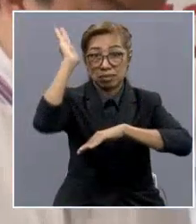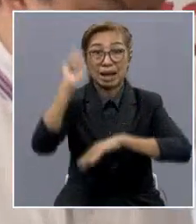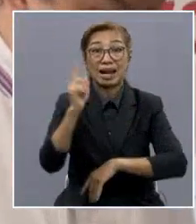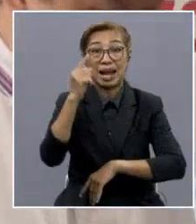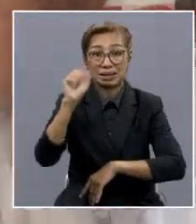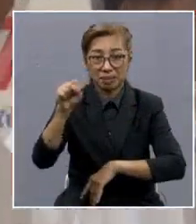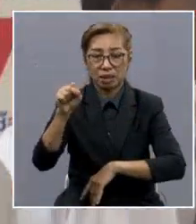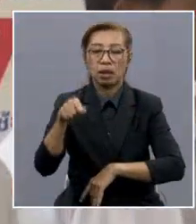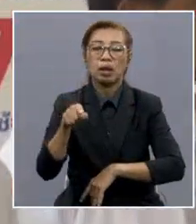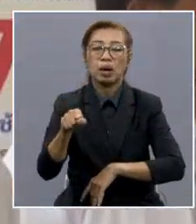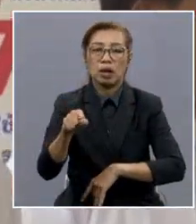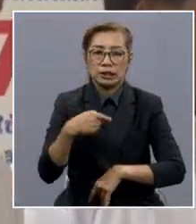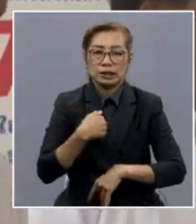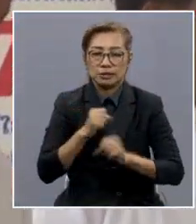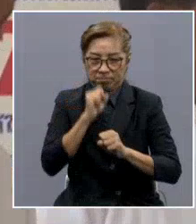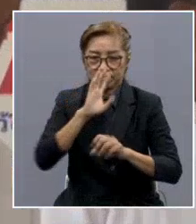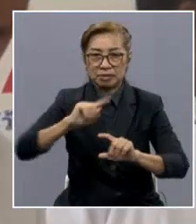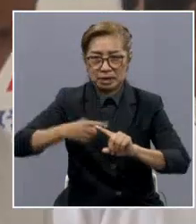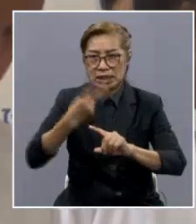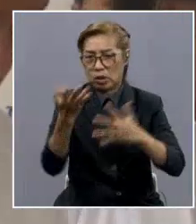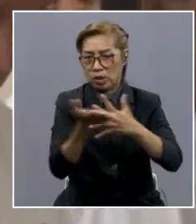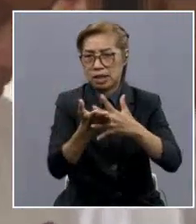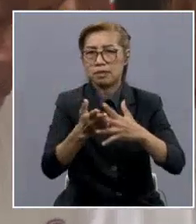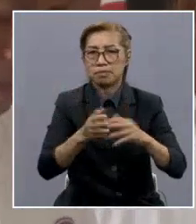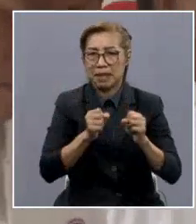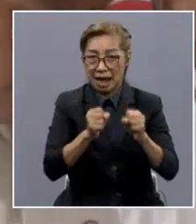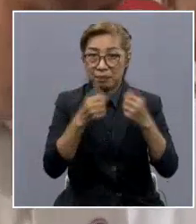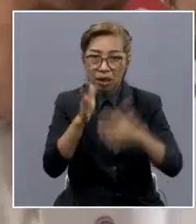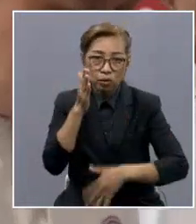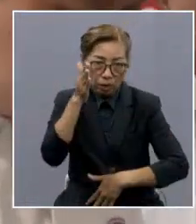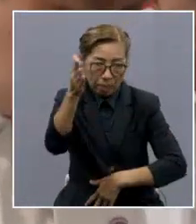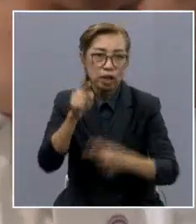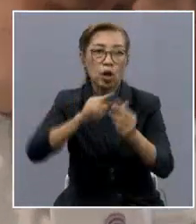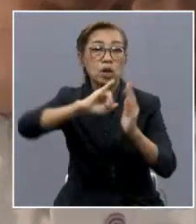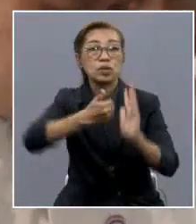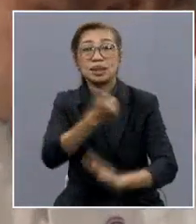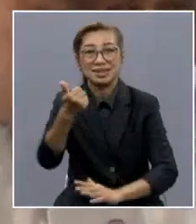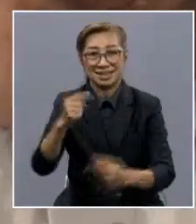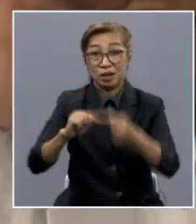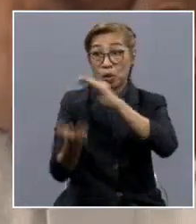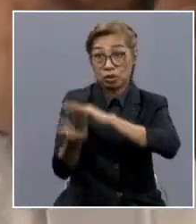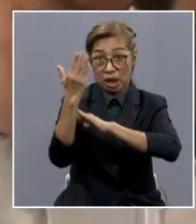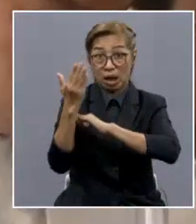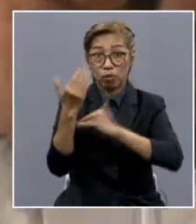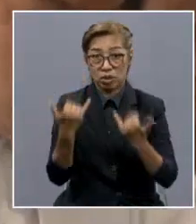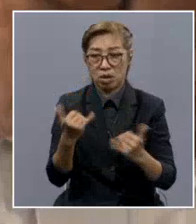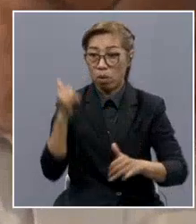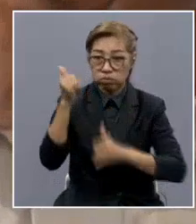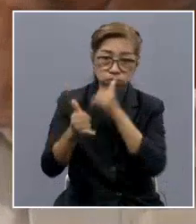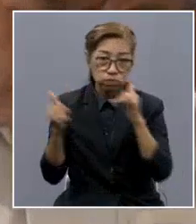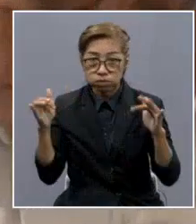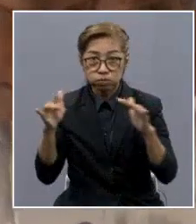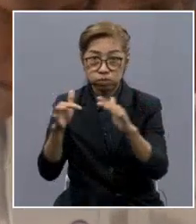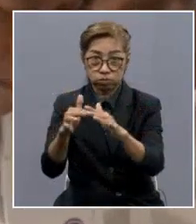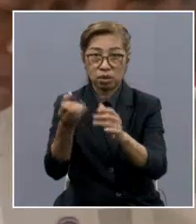ธ์แล้วหลังจากนั้นก็จะลงพื้นที ่ เนี่ยบรรยากาศเมื่อเช้าก็คึกคักนะเห็นว่า คือก็ยังไม่มีการกำหนดวันที่ชัดเจ